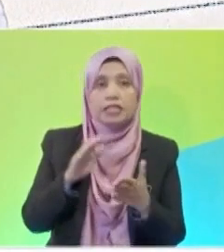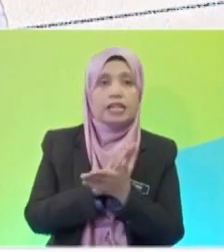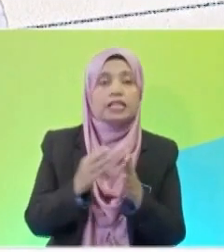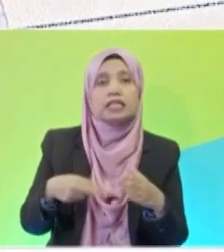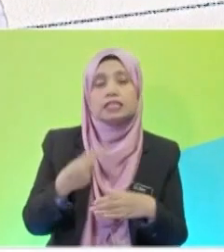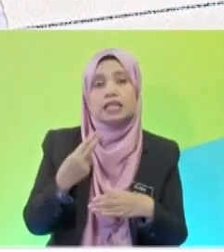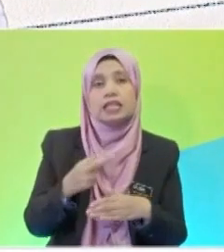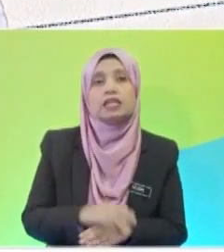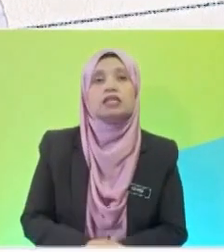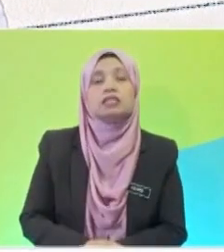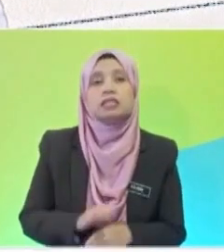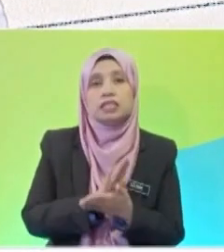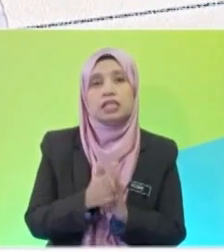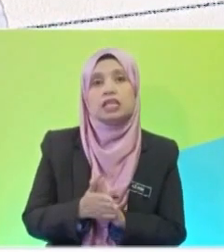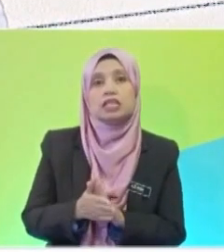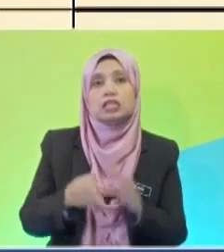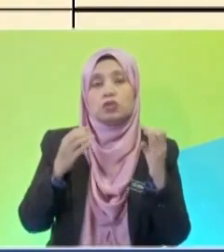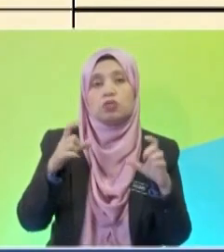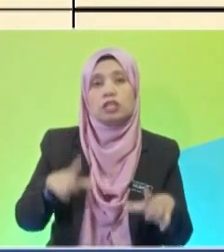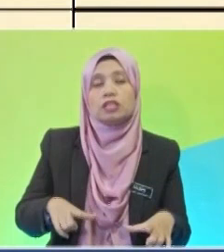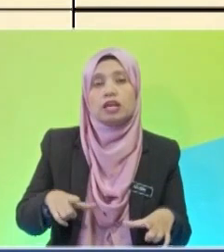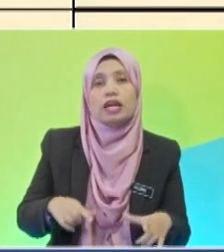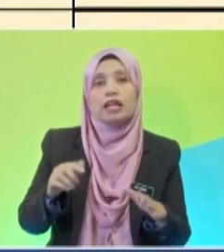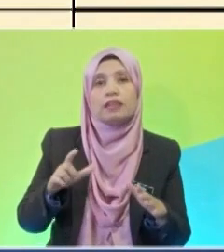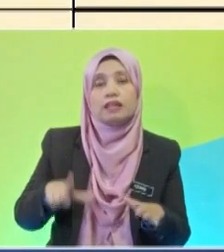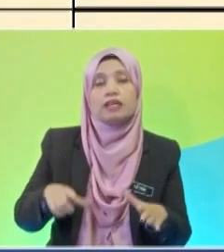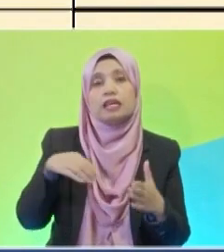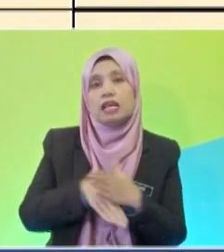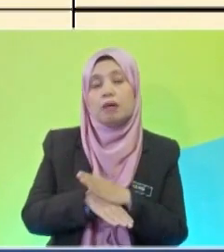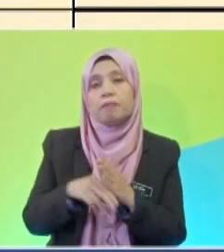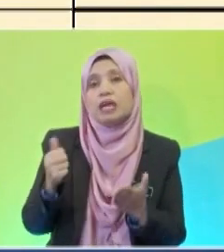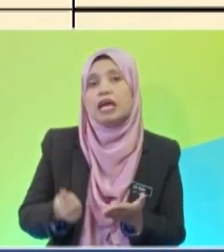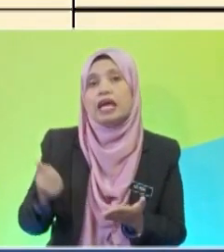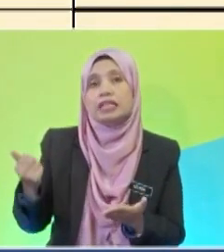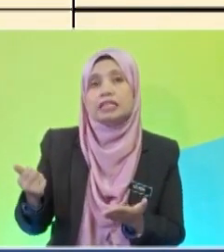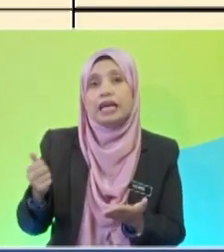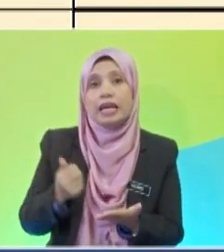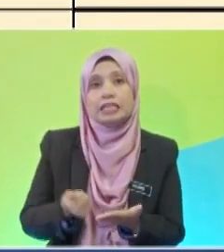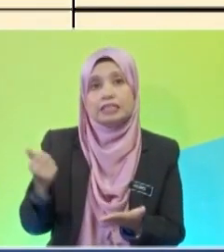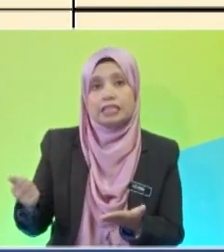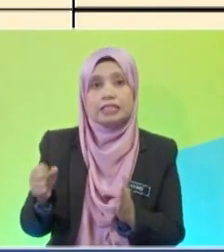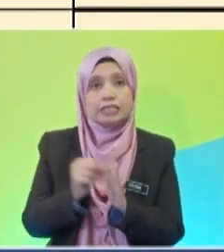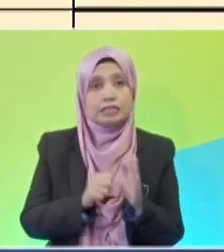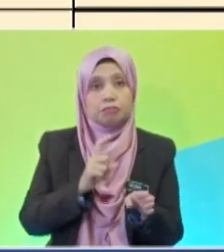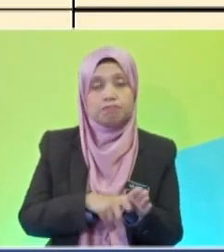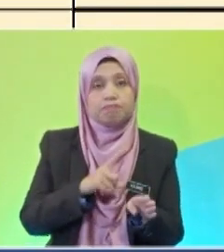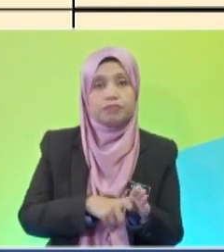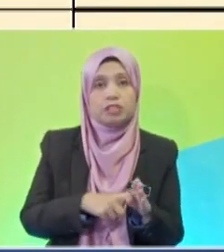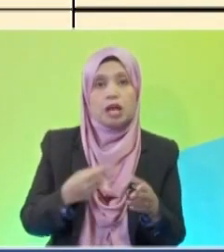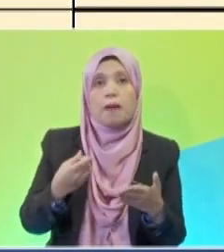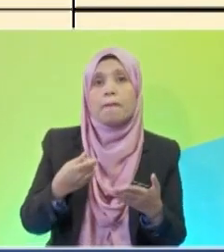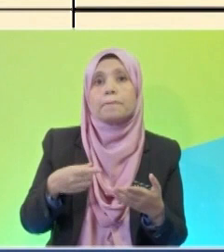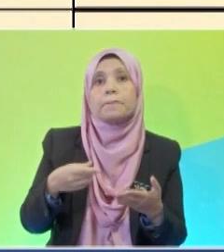beli. Okey, jadi kita cikgu letak dalam aset semasa. Ha, kedudukan dia seperti ini dalam penyata keuangan. Perbelanjaan,